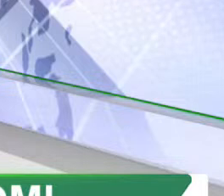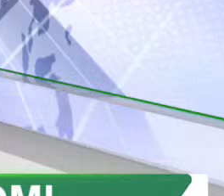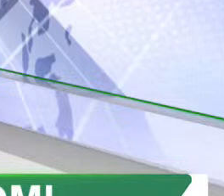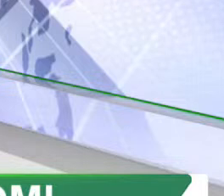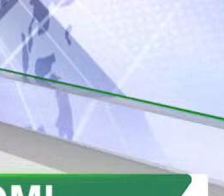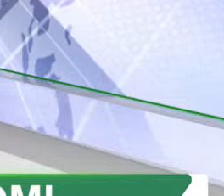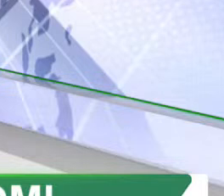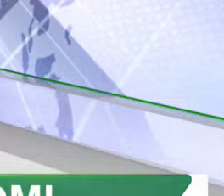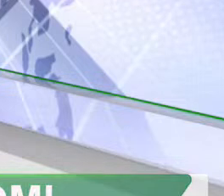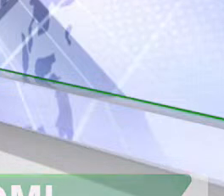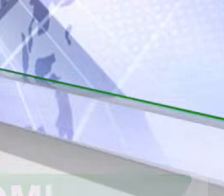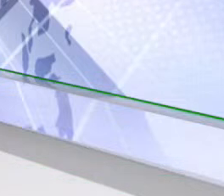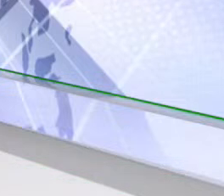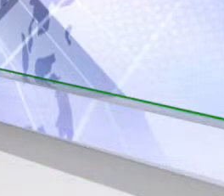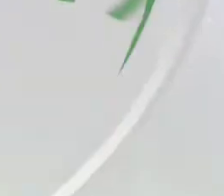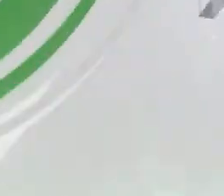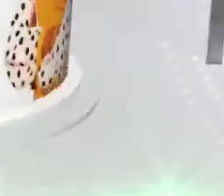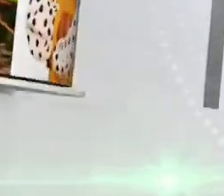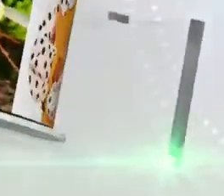kabana intuwe kwa mwerio.